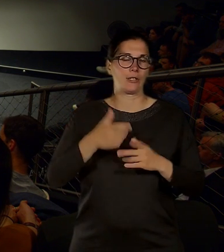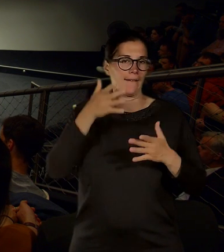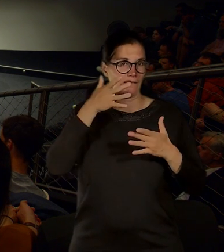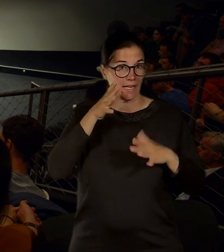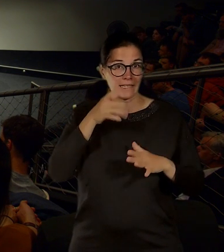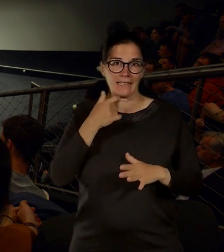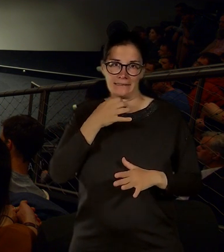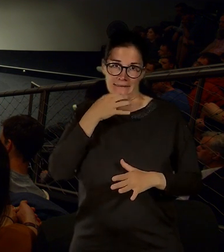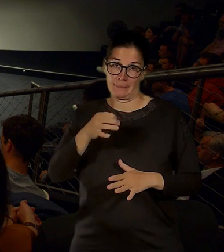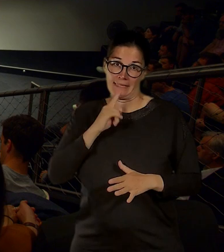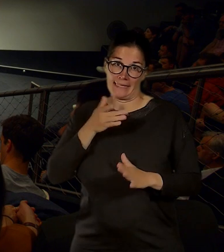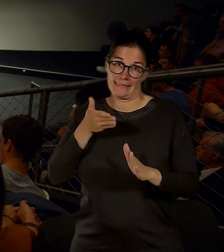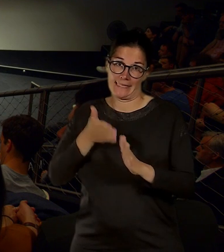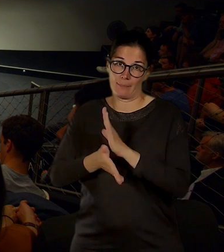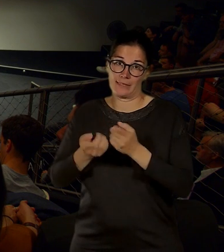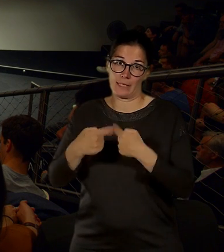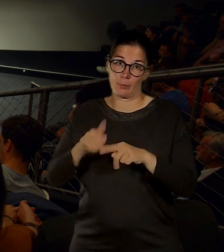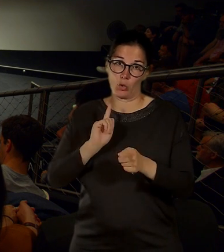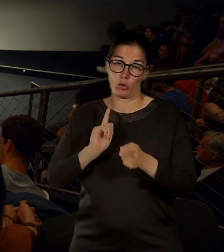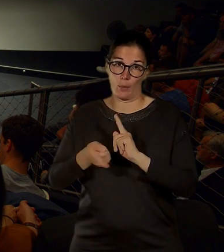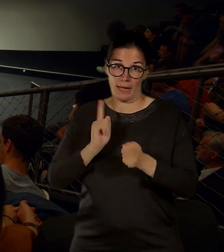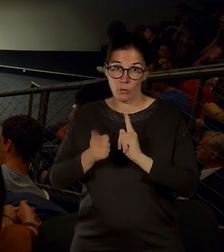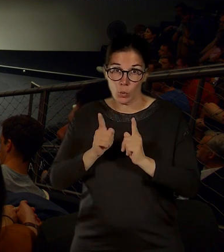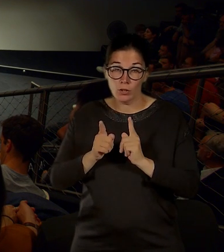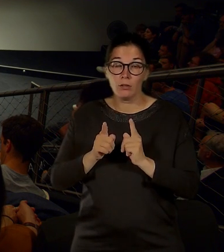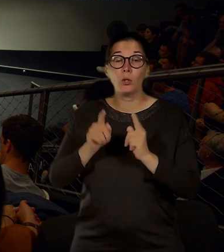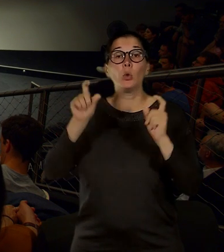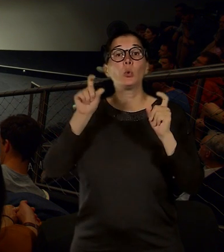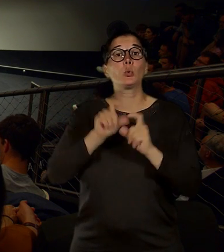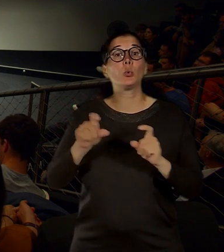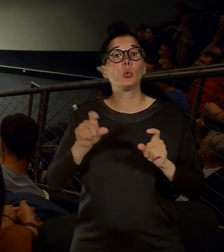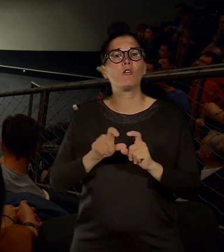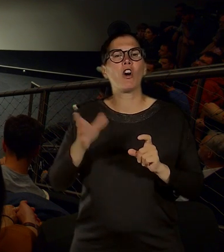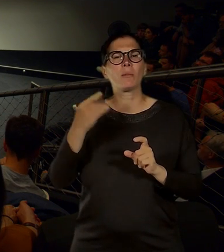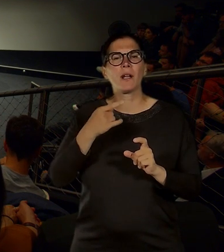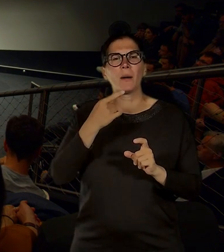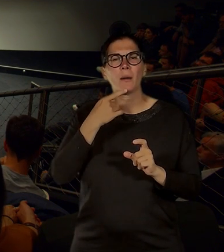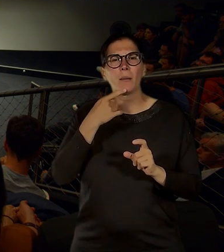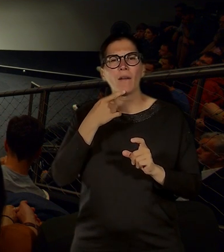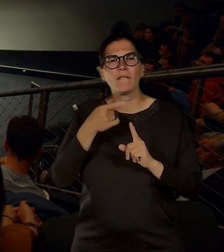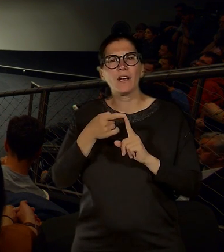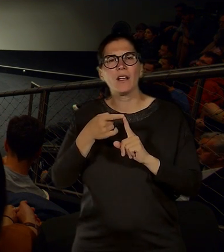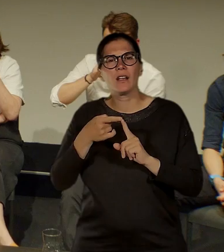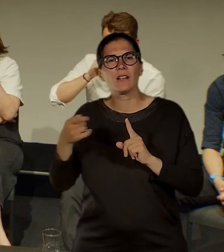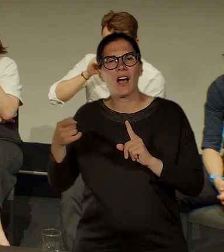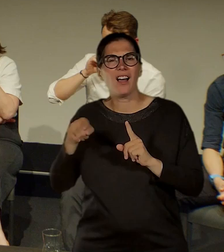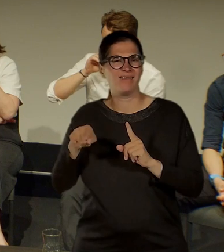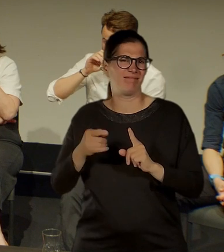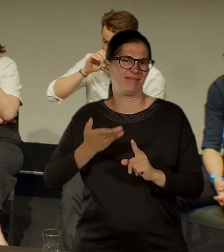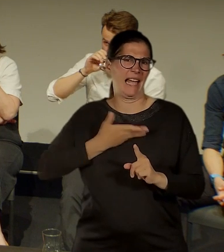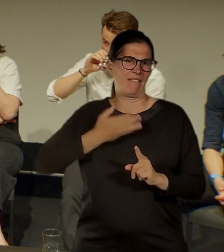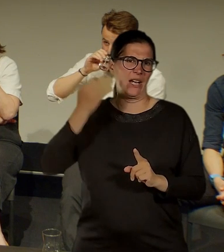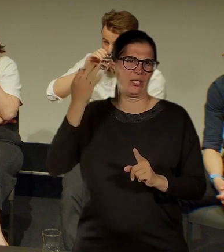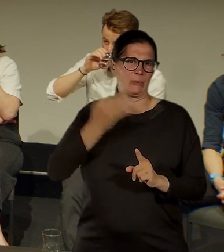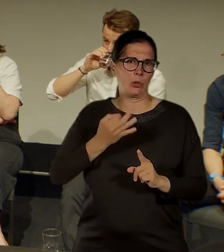asi pana náměstka pro dopravu, protože tam zazněla si formulace, která je podle mě hrozně smutná, jako že by se